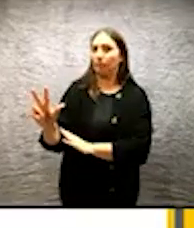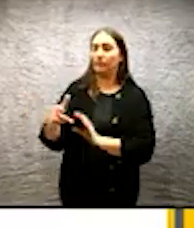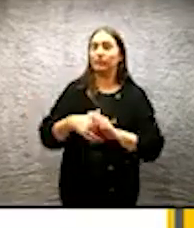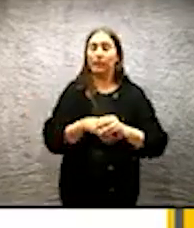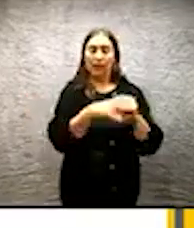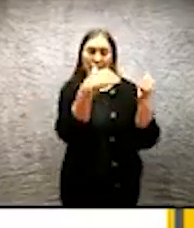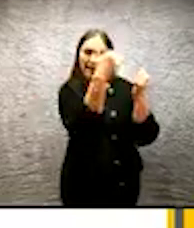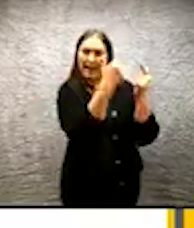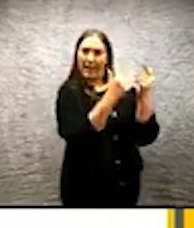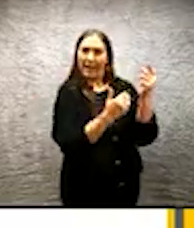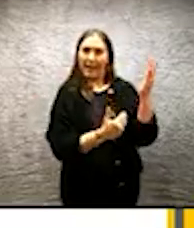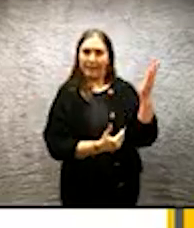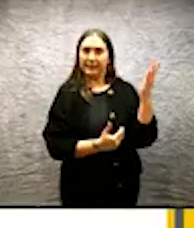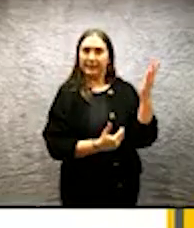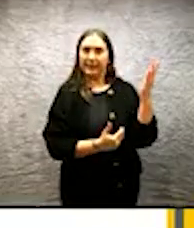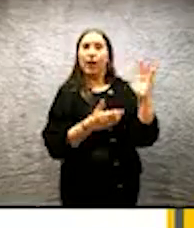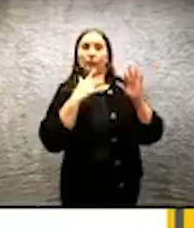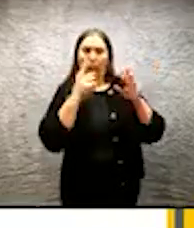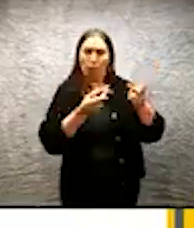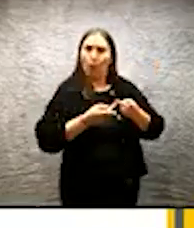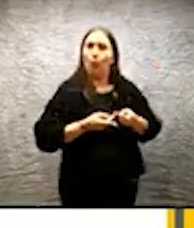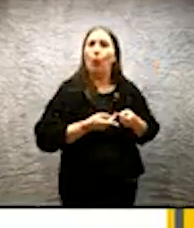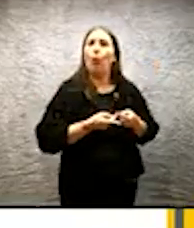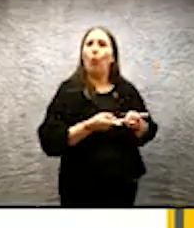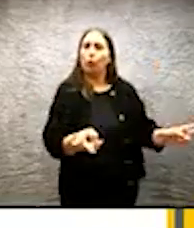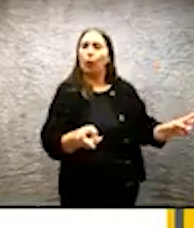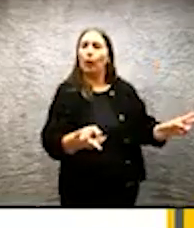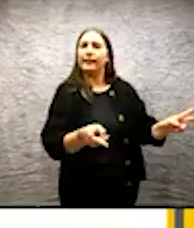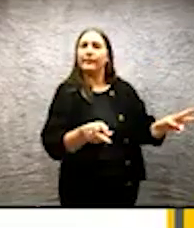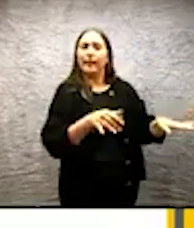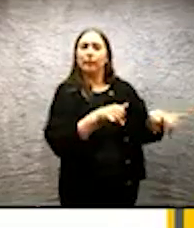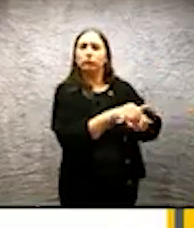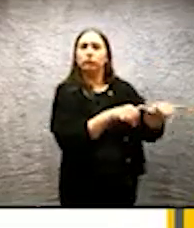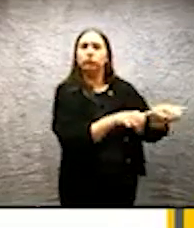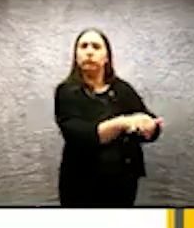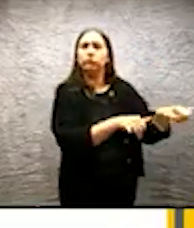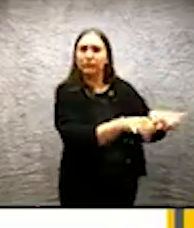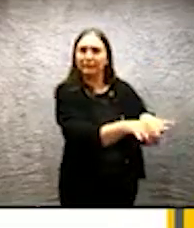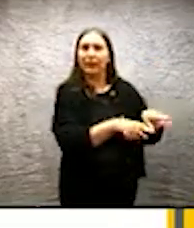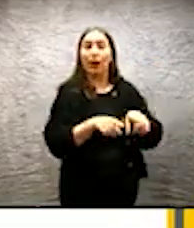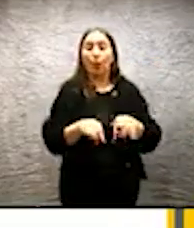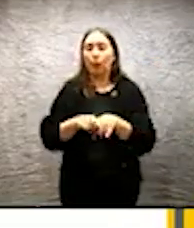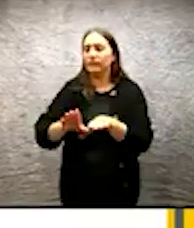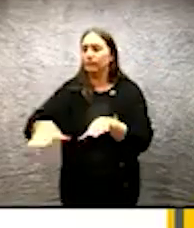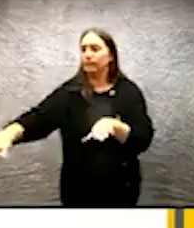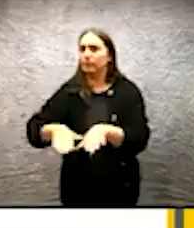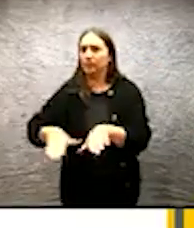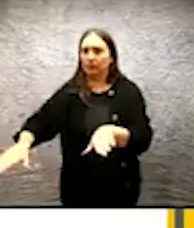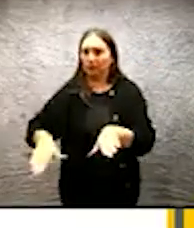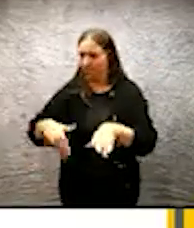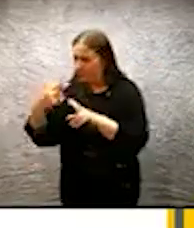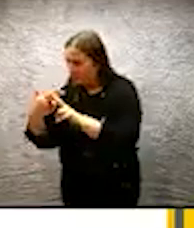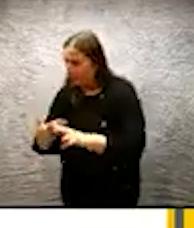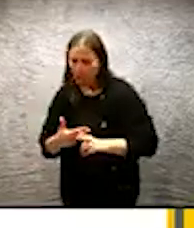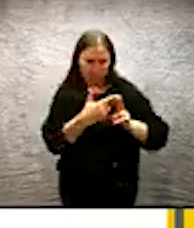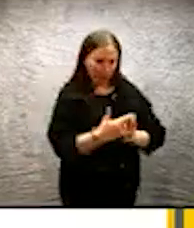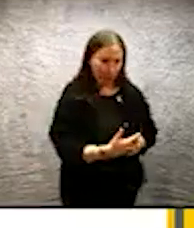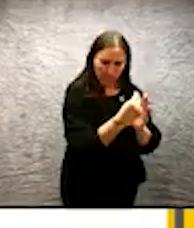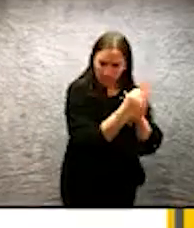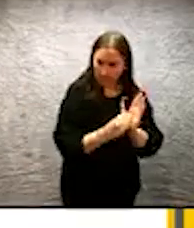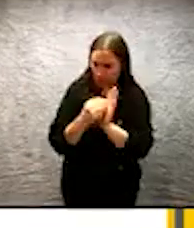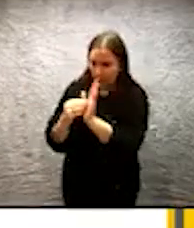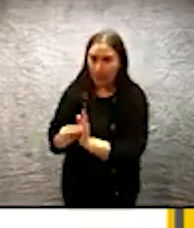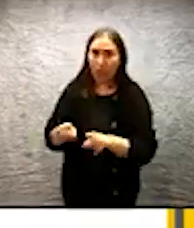des véhicules autorisés à circuler en zone réservée et des aéronefs basés sur le SIGAL, l'entretien des